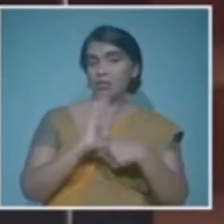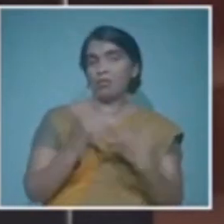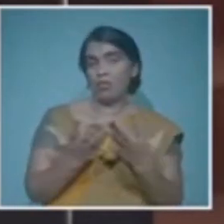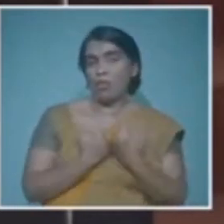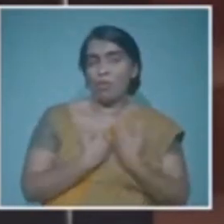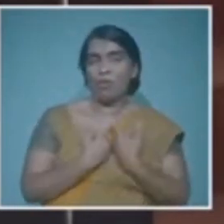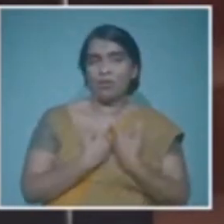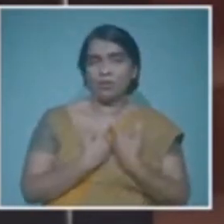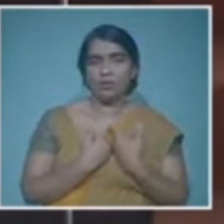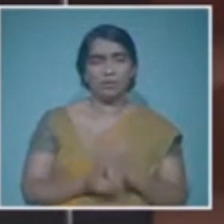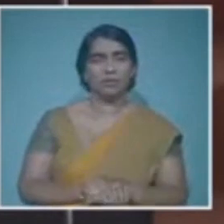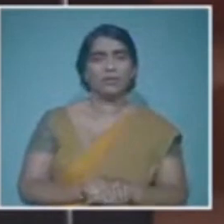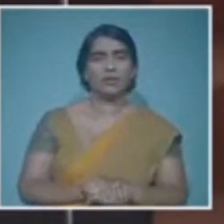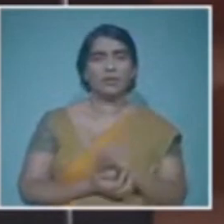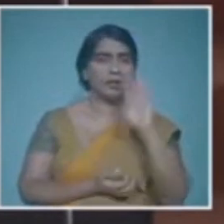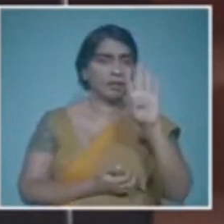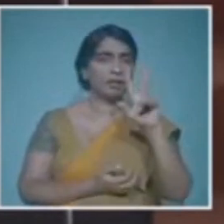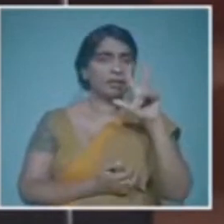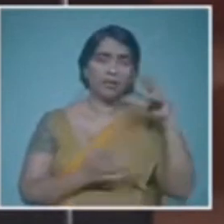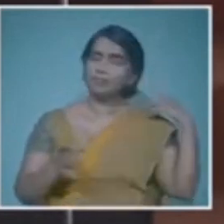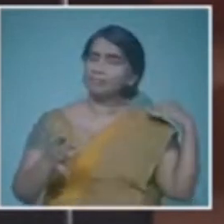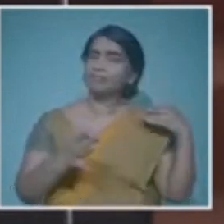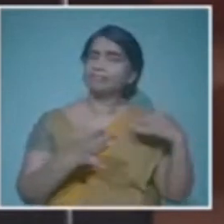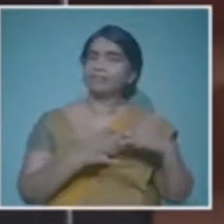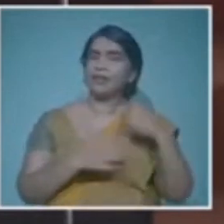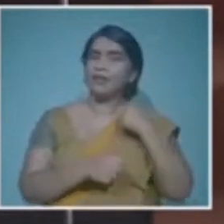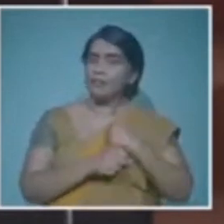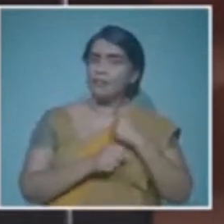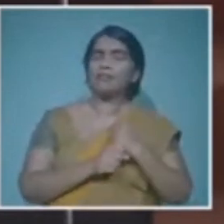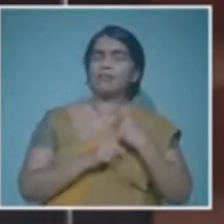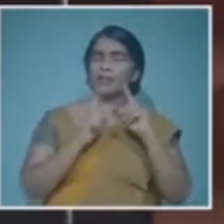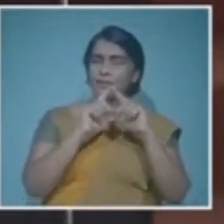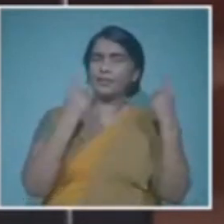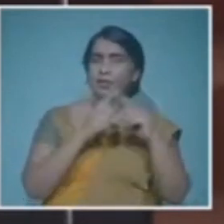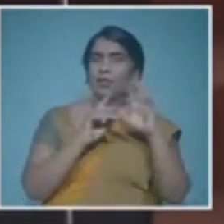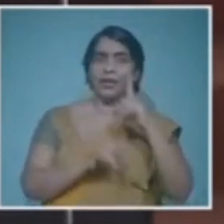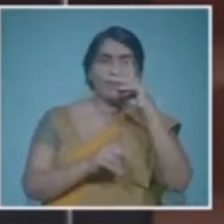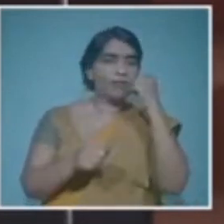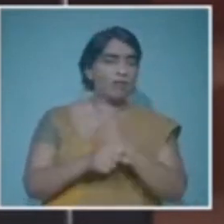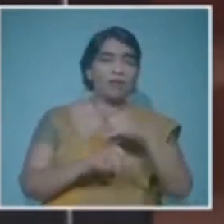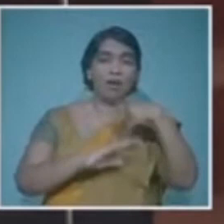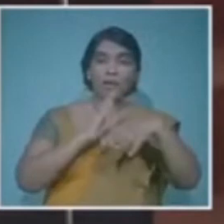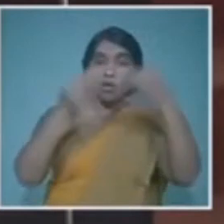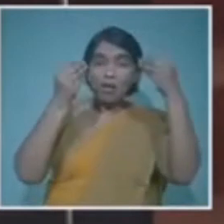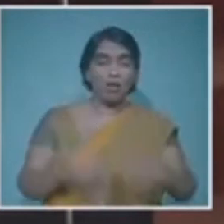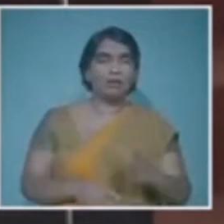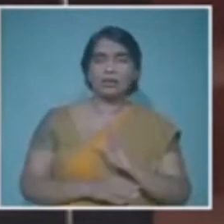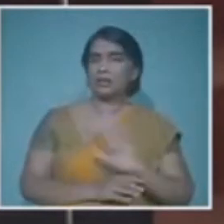ඕන. 48 ඉඳන් මේ රටේ ආණ්ඩු ගණනාවක් තිබ්බා. එක ආණ්ඩුවක්වත් රට බංකොලොත් කෙරුවේ